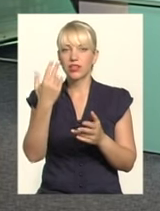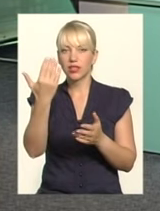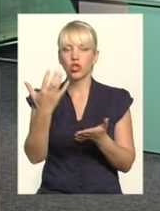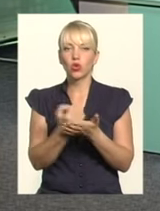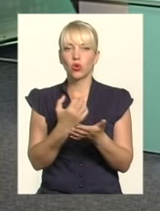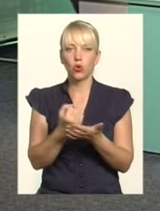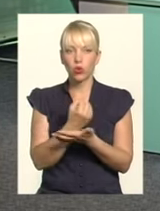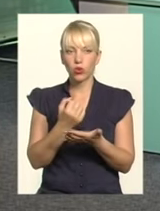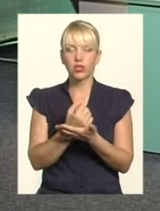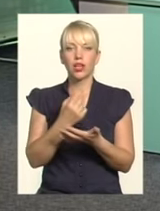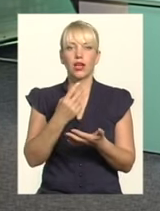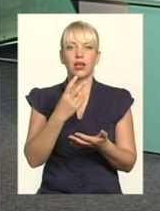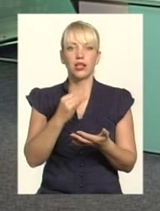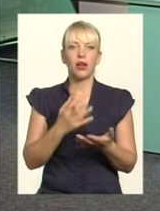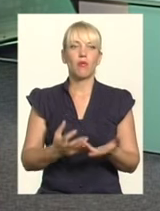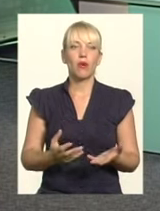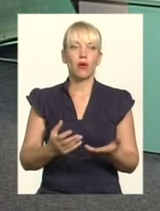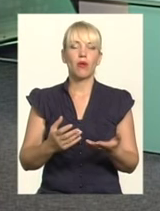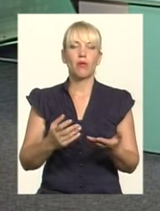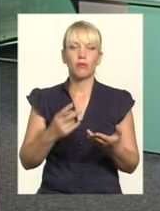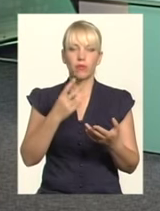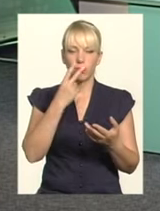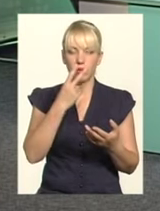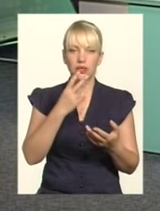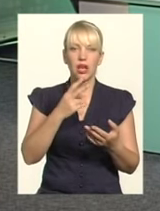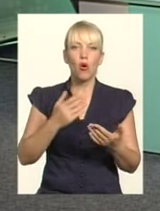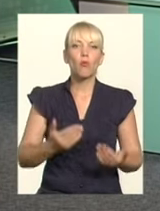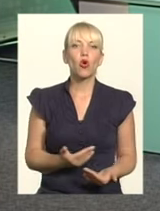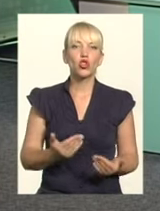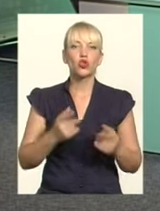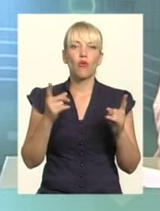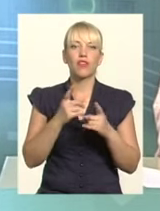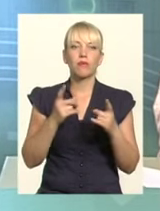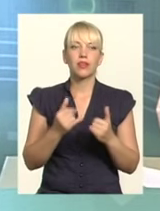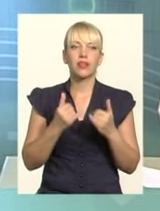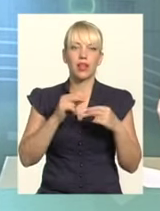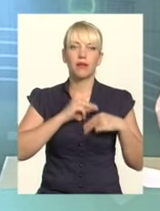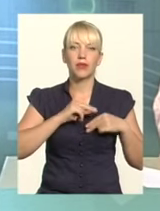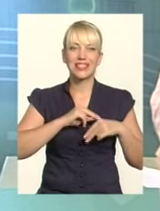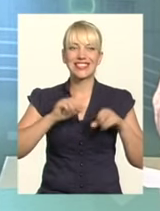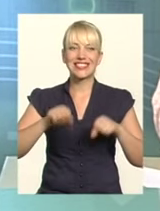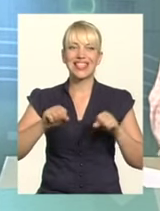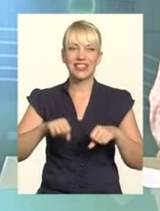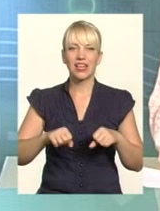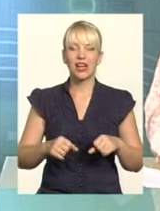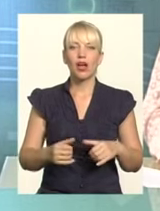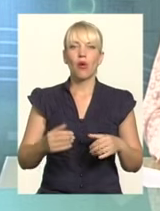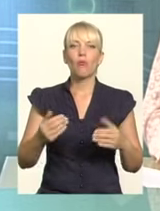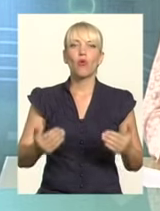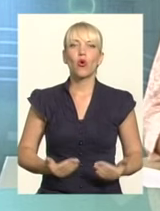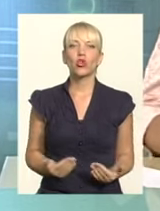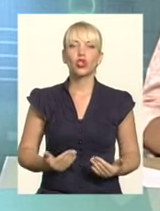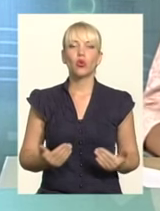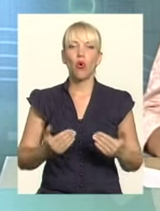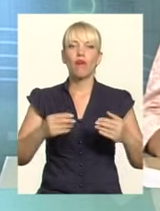до прожиткового мінімуму для працездатних і визначається право на нарахування субсидій. Тобто, тут, на сьогоднішній день прожитковий мінімум